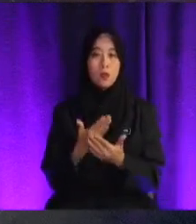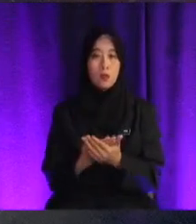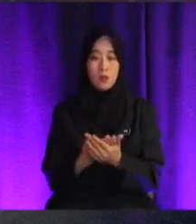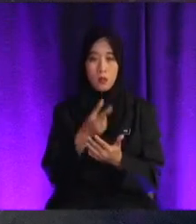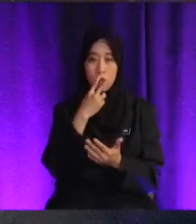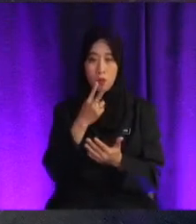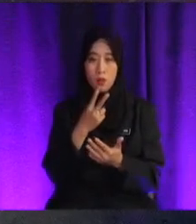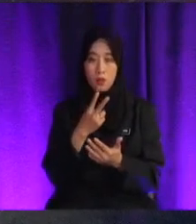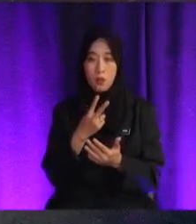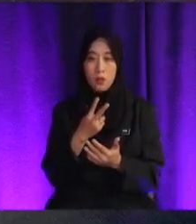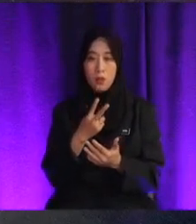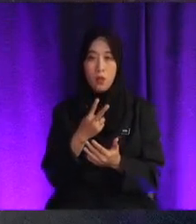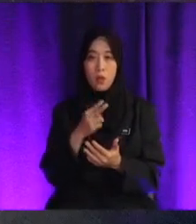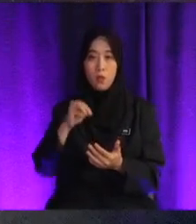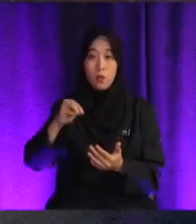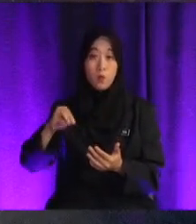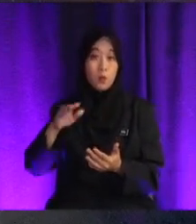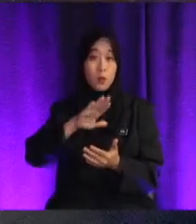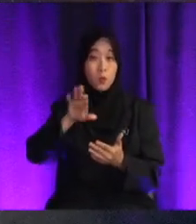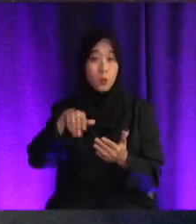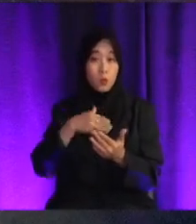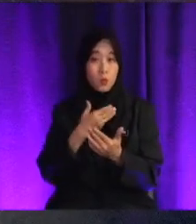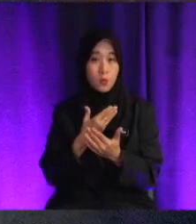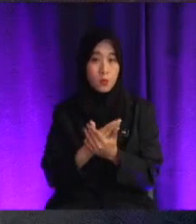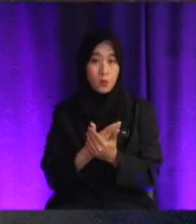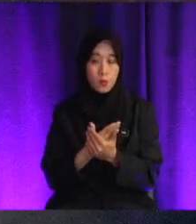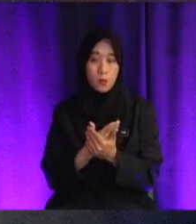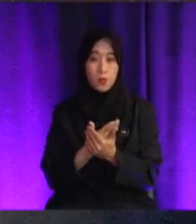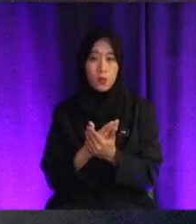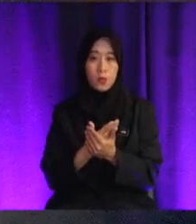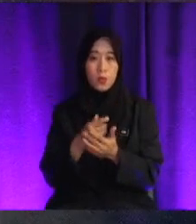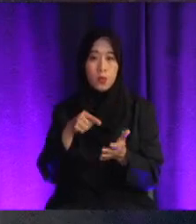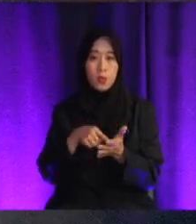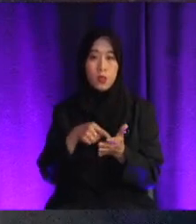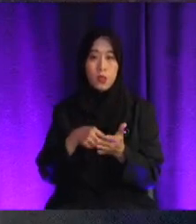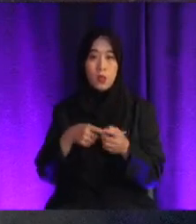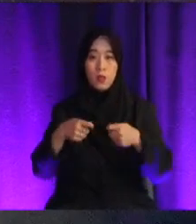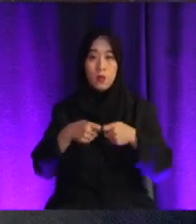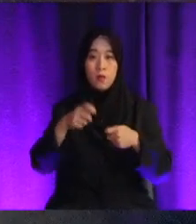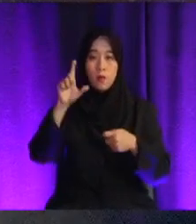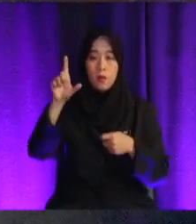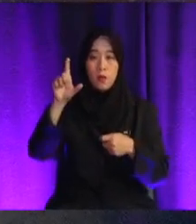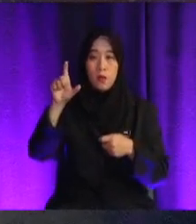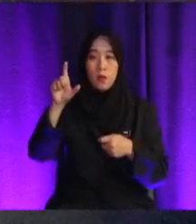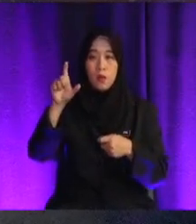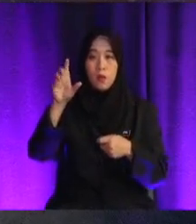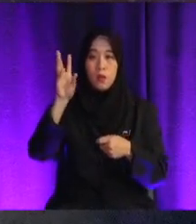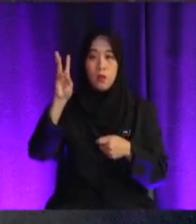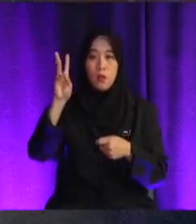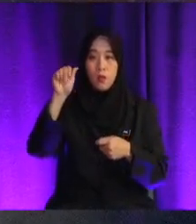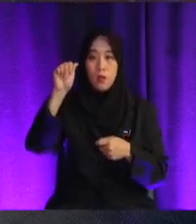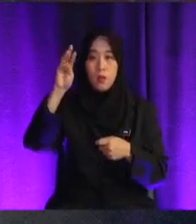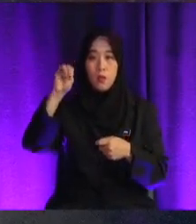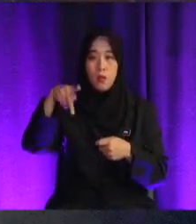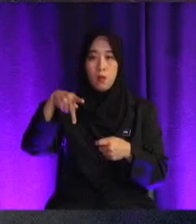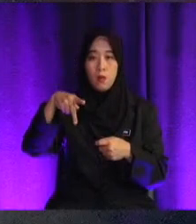sini. Baik, murid-murid semua. Okey, ini merupakan fuse 63 ampere. Betul cikgu? Betul. Okey, jangan gerak-gerak. Kita